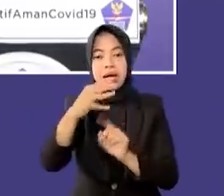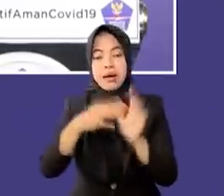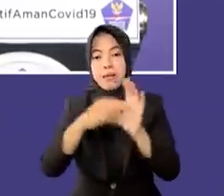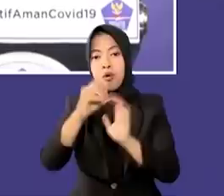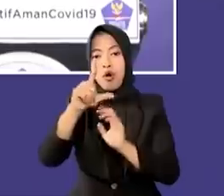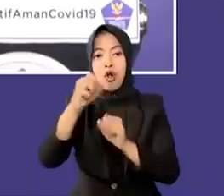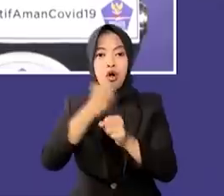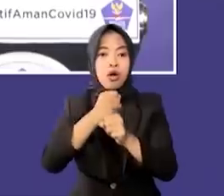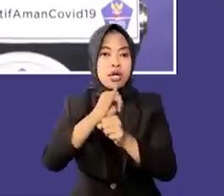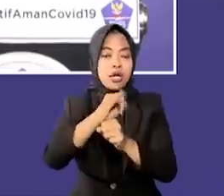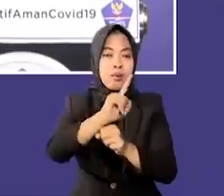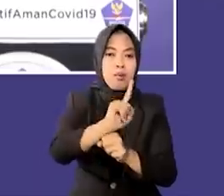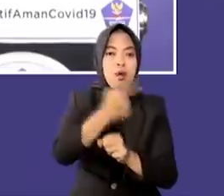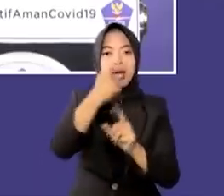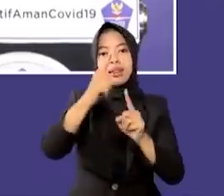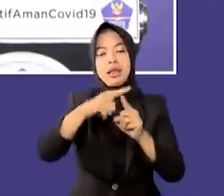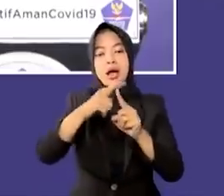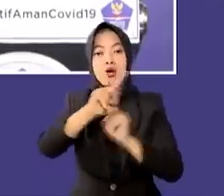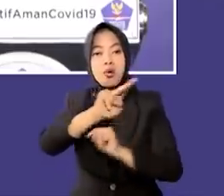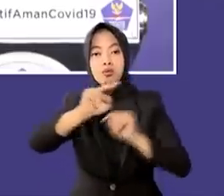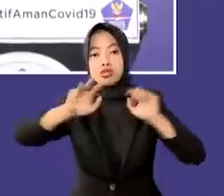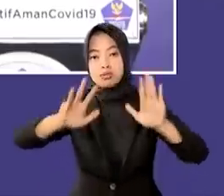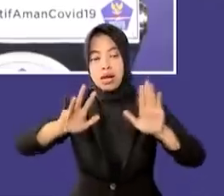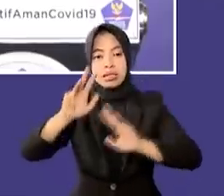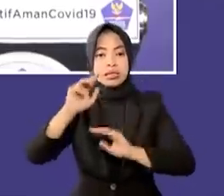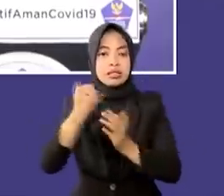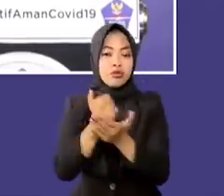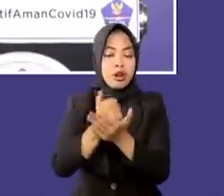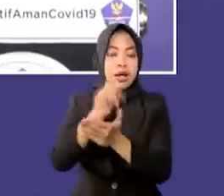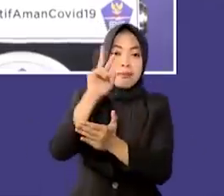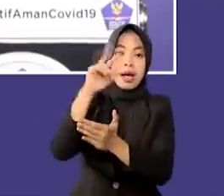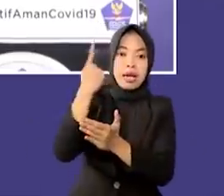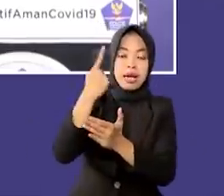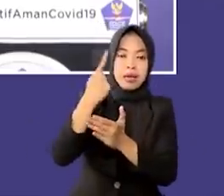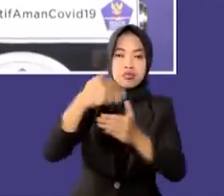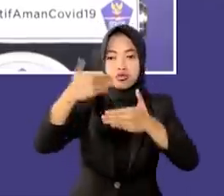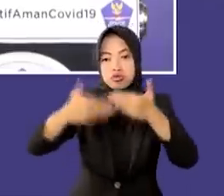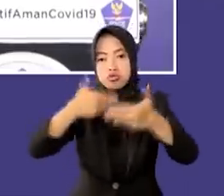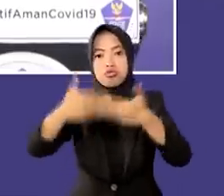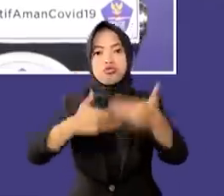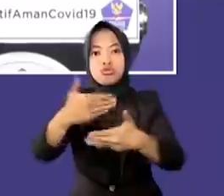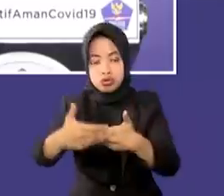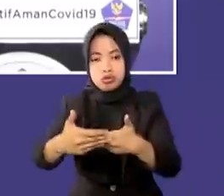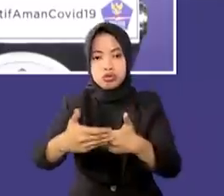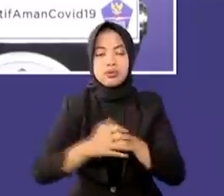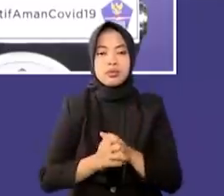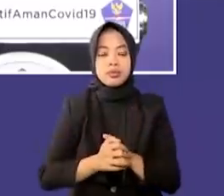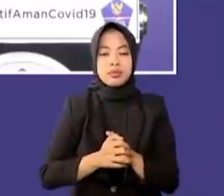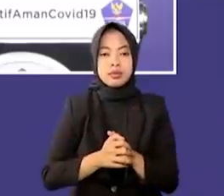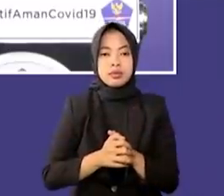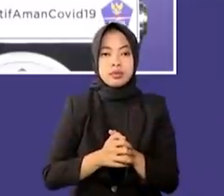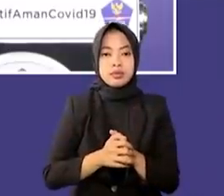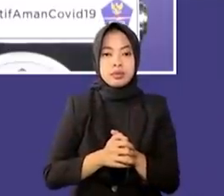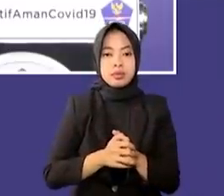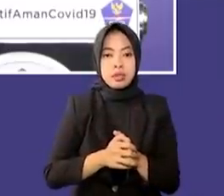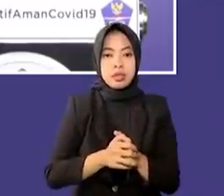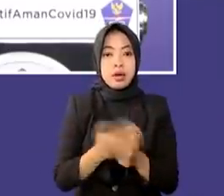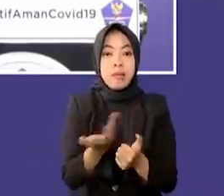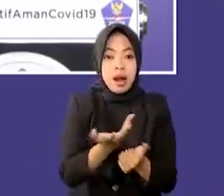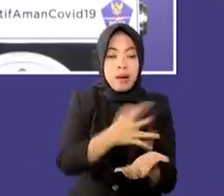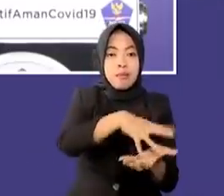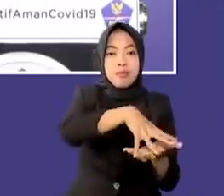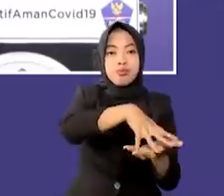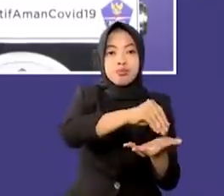sejak tanggal 29 kemarin berturut-turut yaitu Cluster di pusat